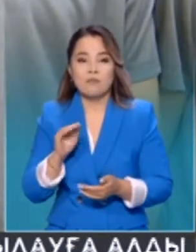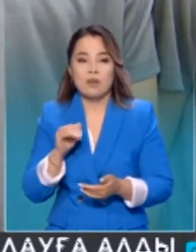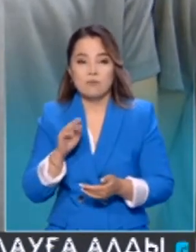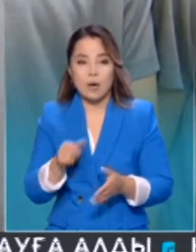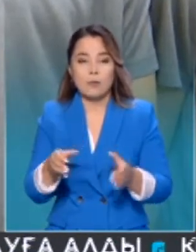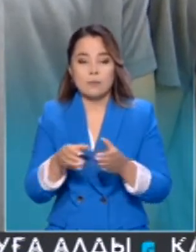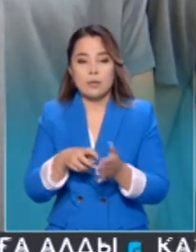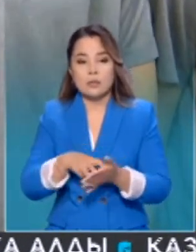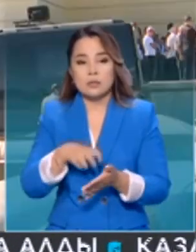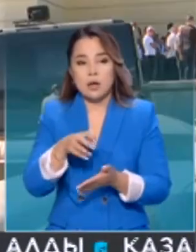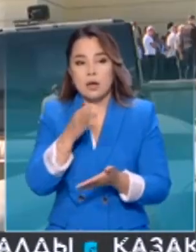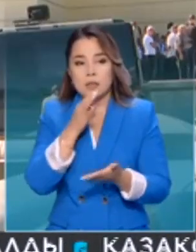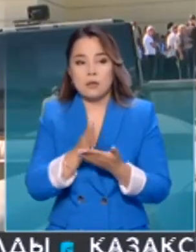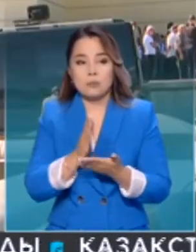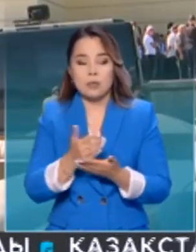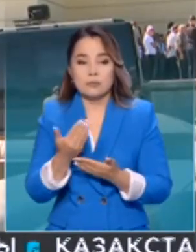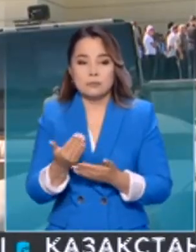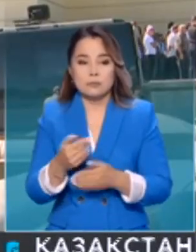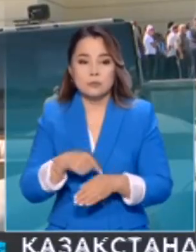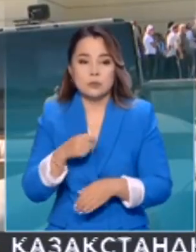айту хаттарын жолдаған.